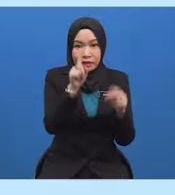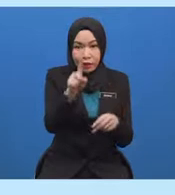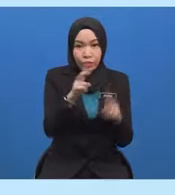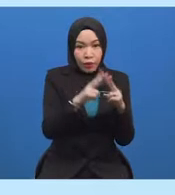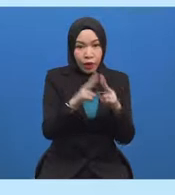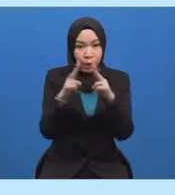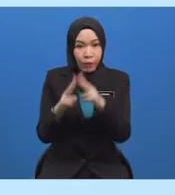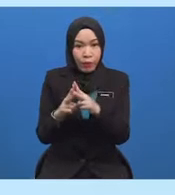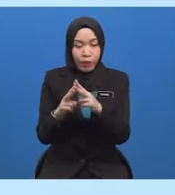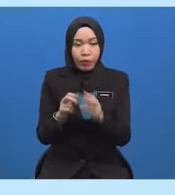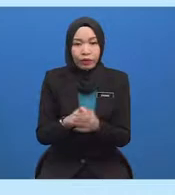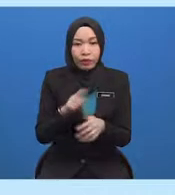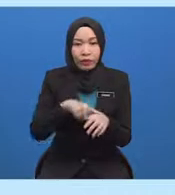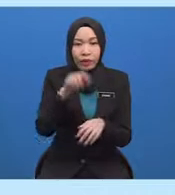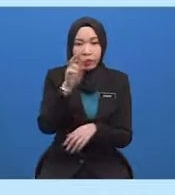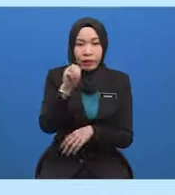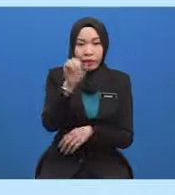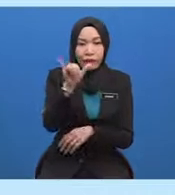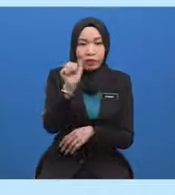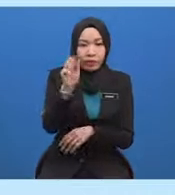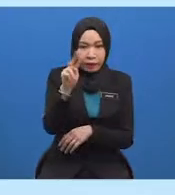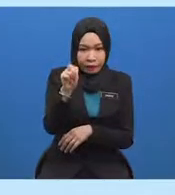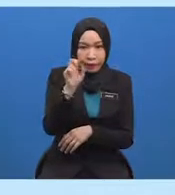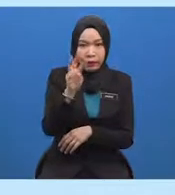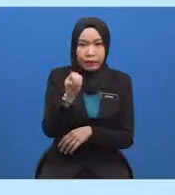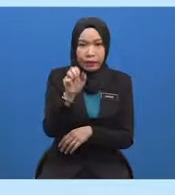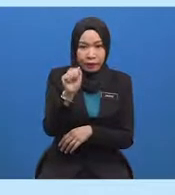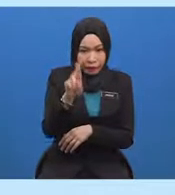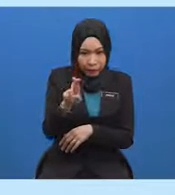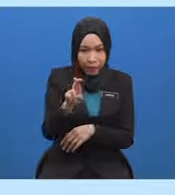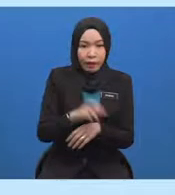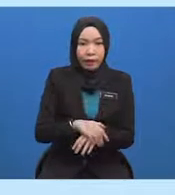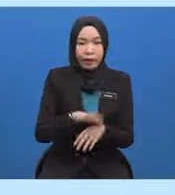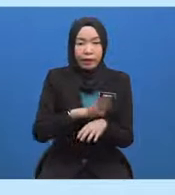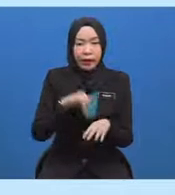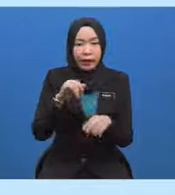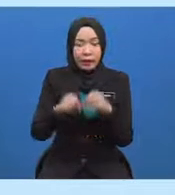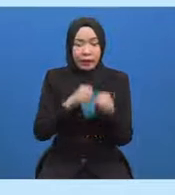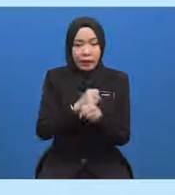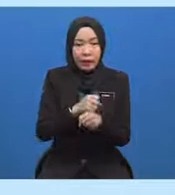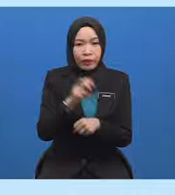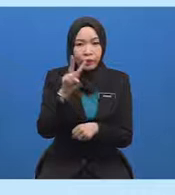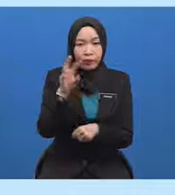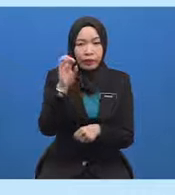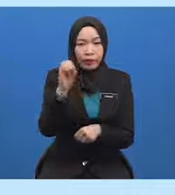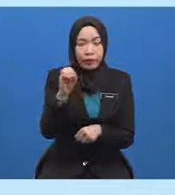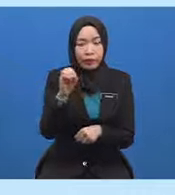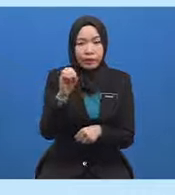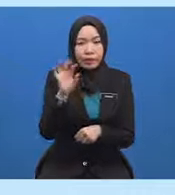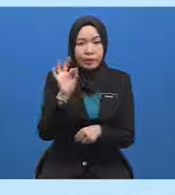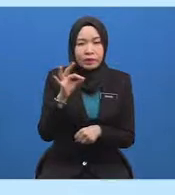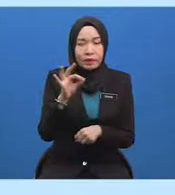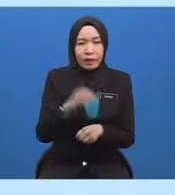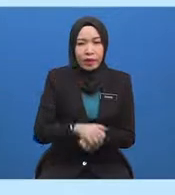Demian maaf pada tahun 2019 Puncak aliran lumpur tersebut bila hujan